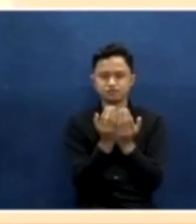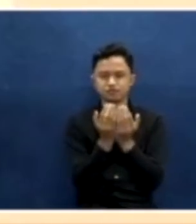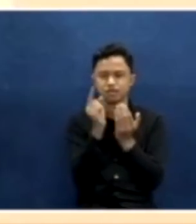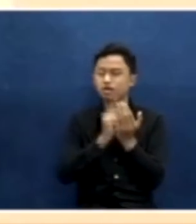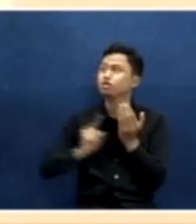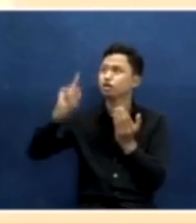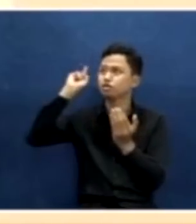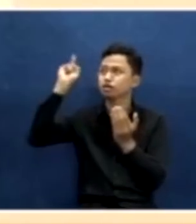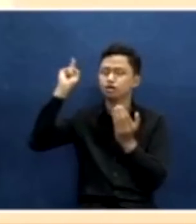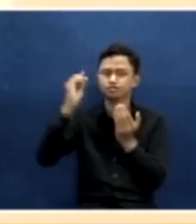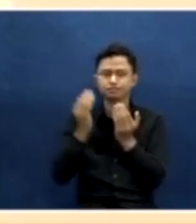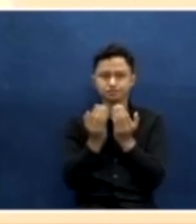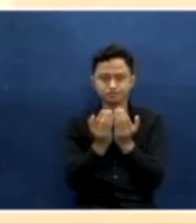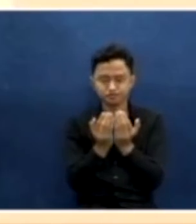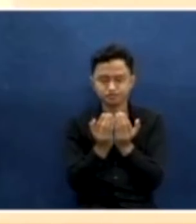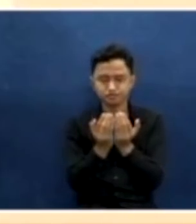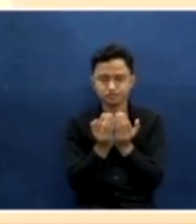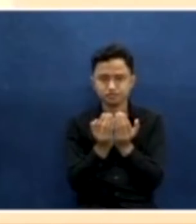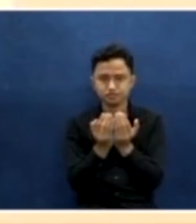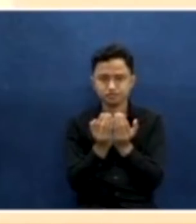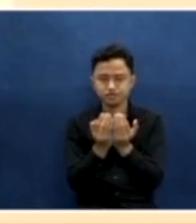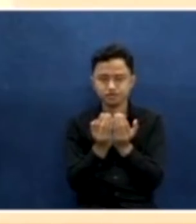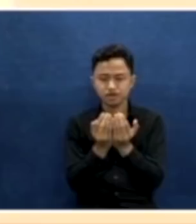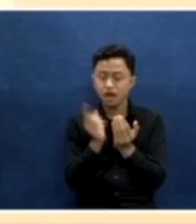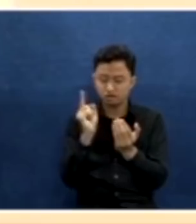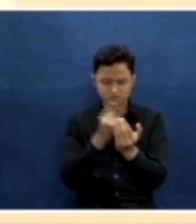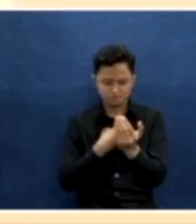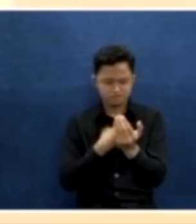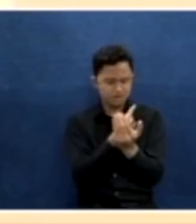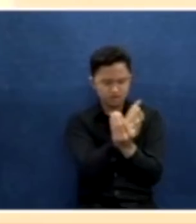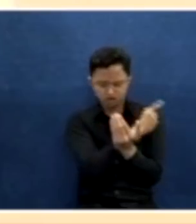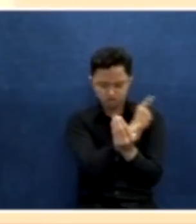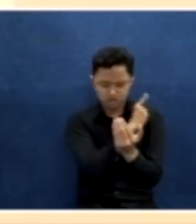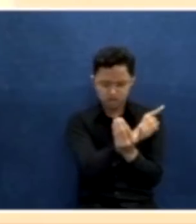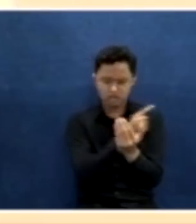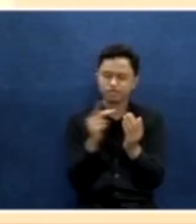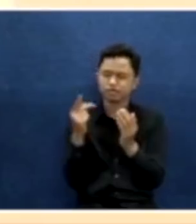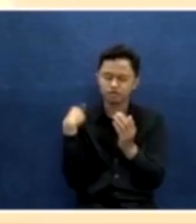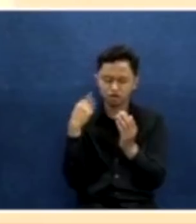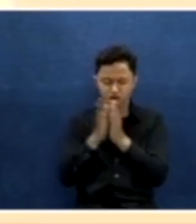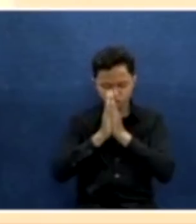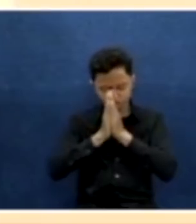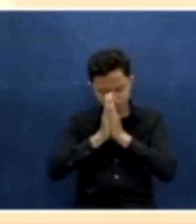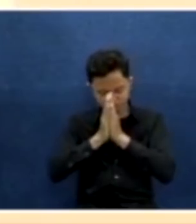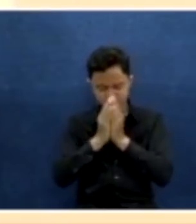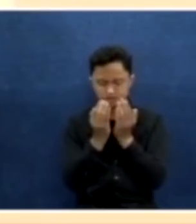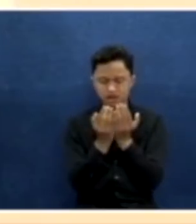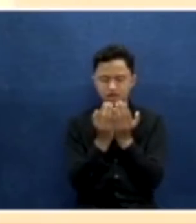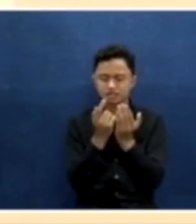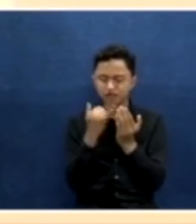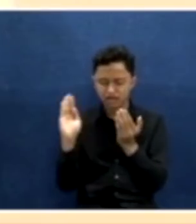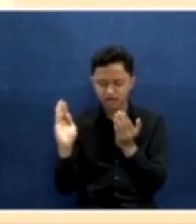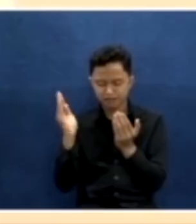kami sembah kami ini kalau lah kami melakukan dosa ampunilah dosa-dosa kami ya Allah sebagaimana engkau mengampuni dosanya by